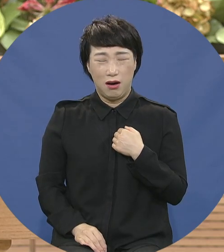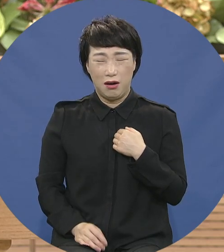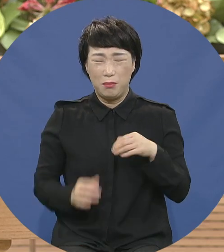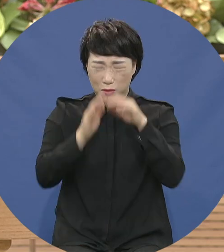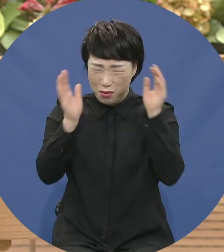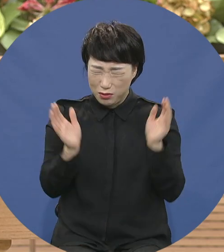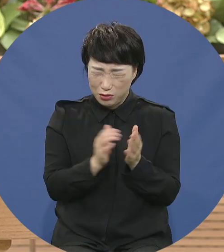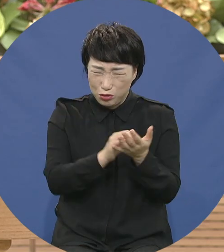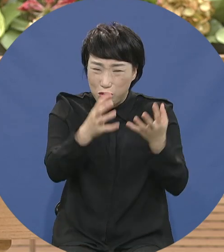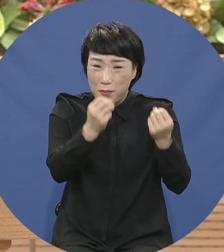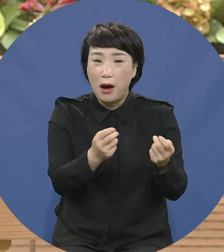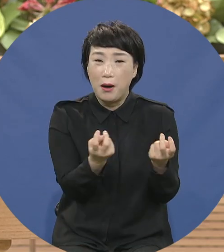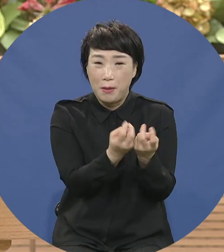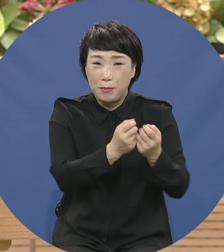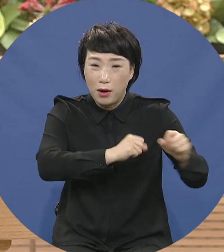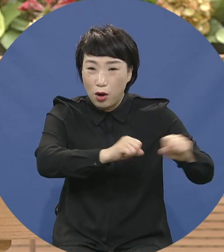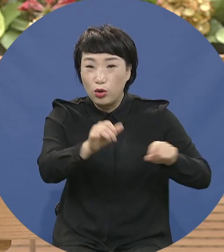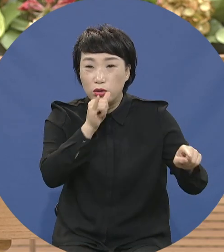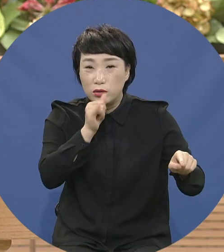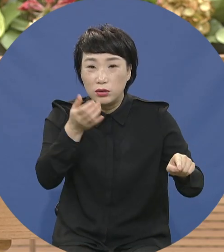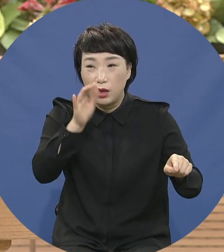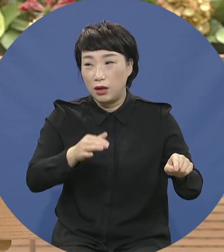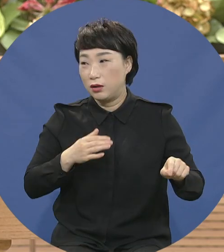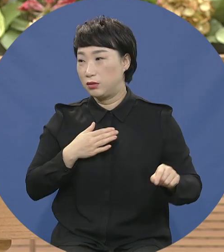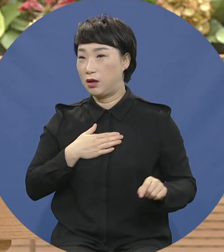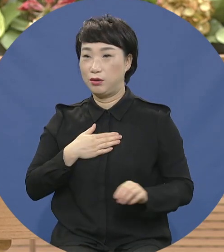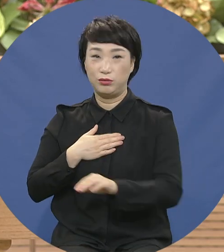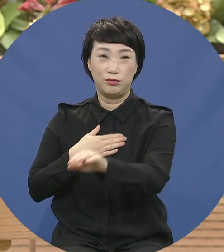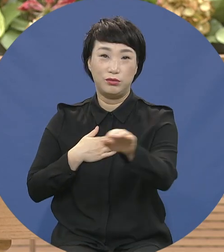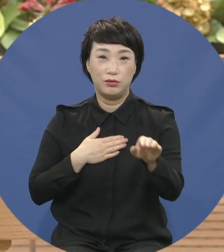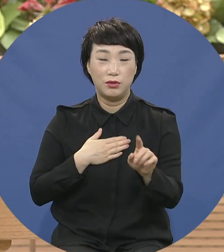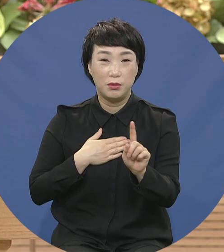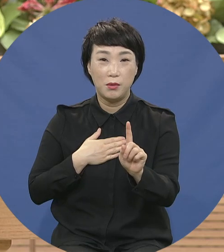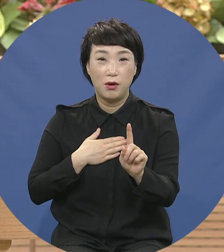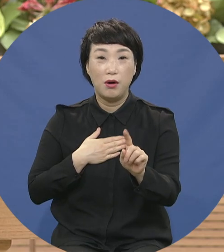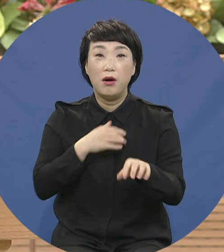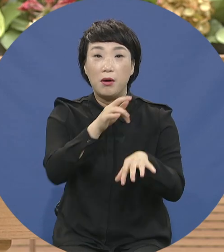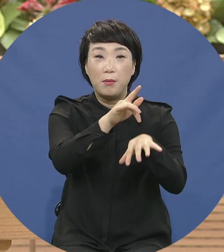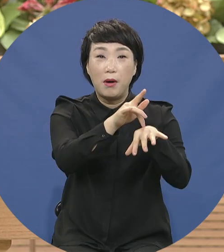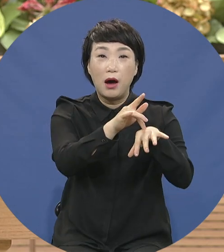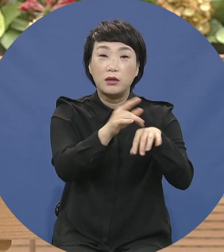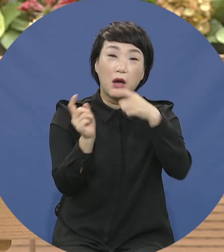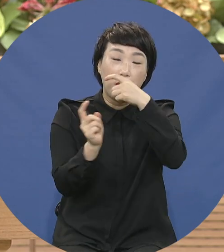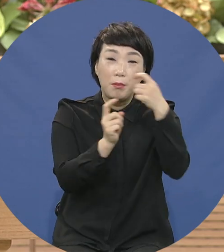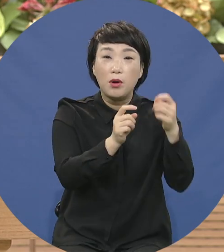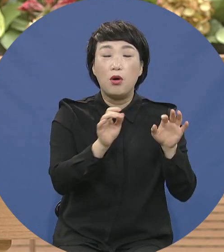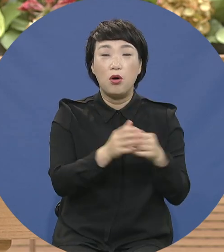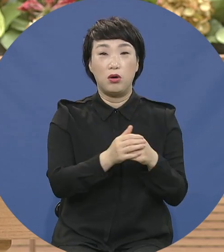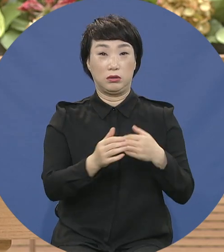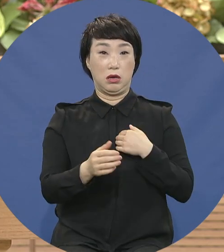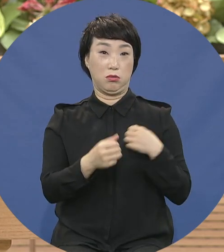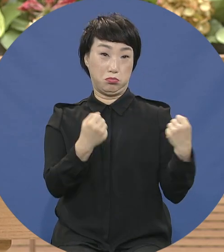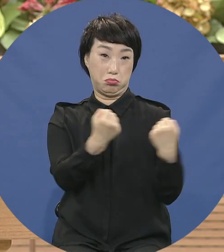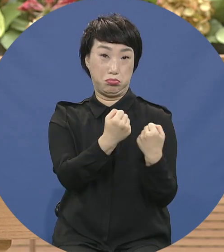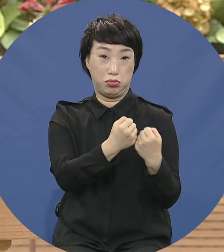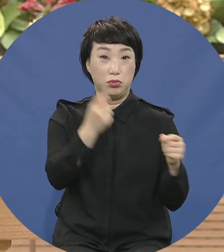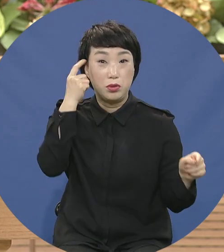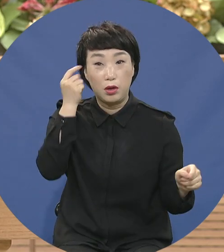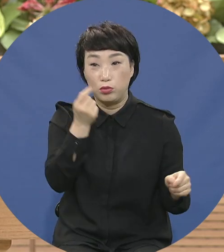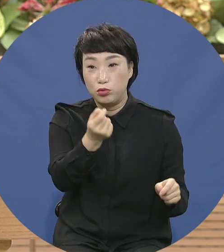모든 수작을 다 부리는데도 우리는 마귀의 미혹과 대적하려고